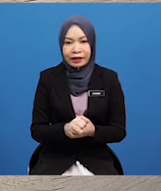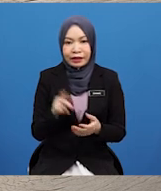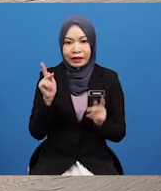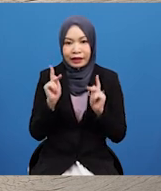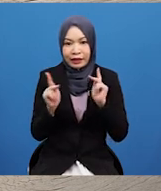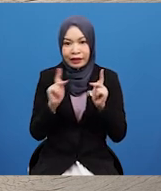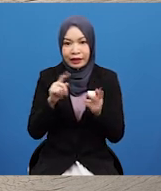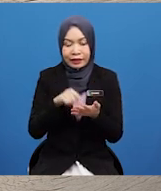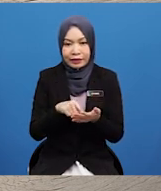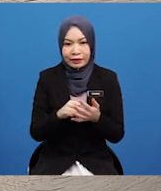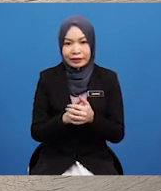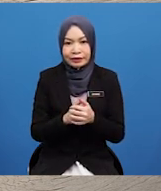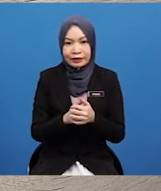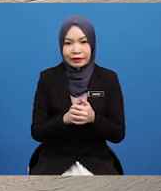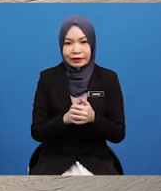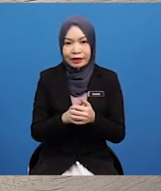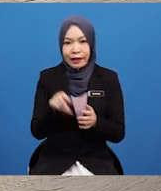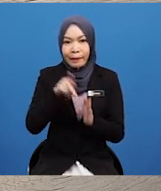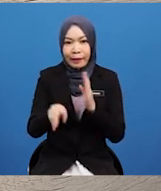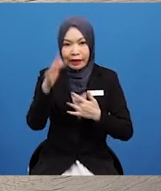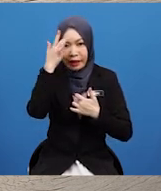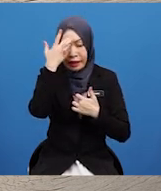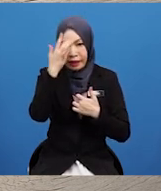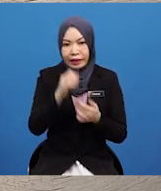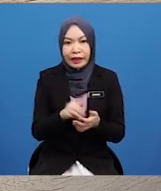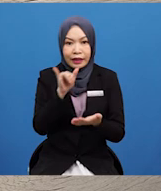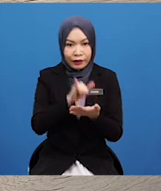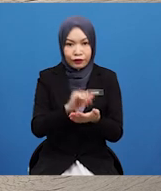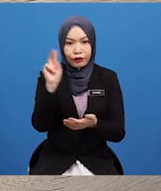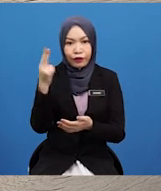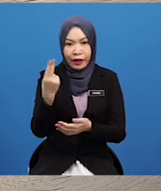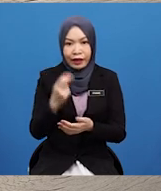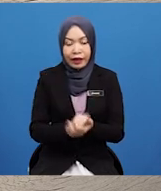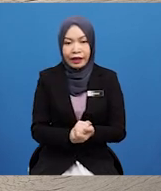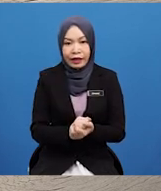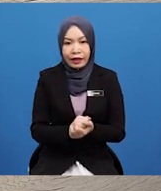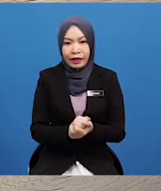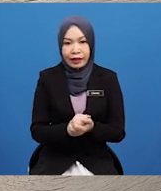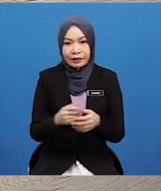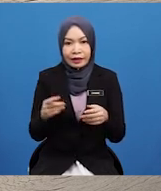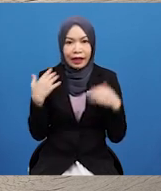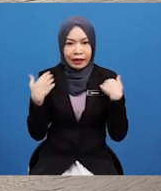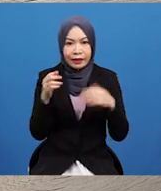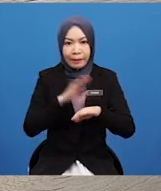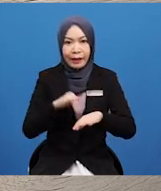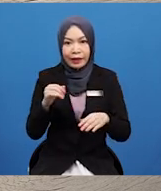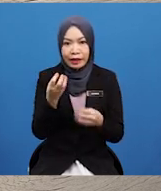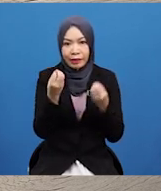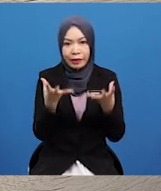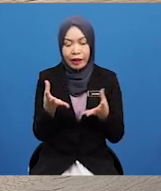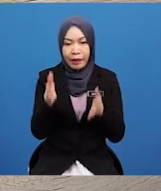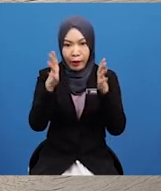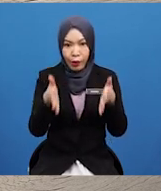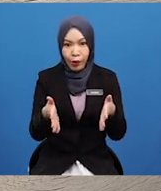tingkat. B. Penyakit itu hanya menyerang berapa orang dewasa. Kata berapa